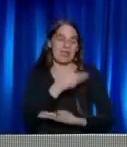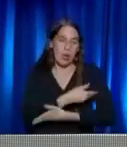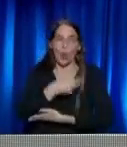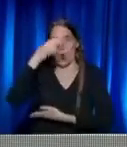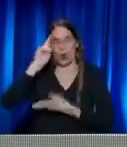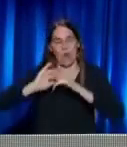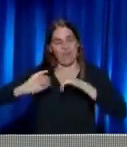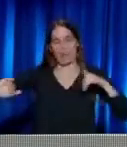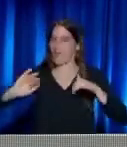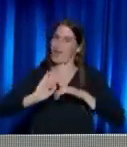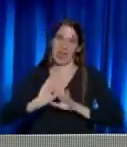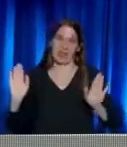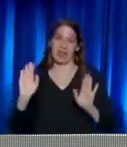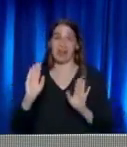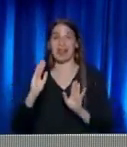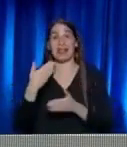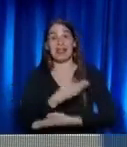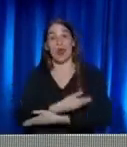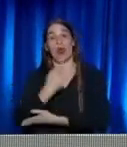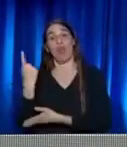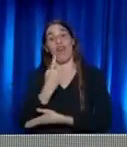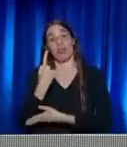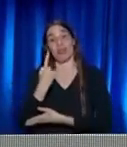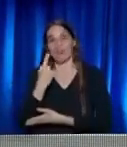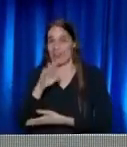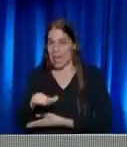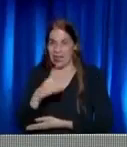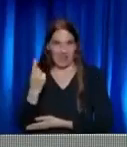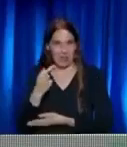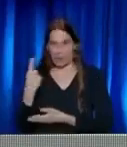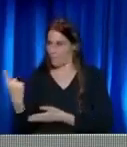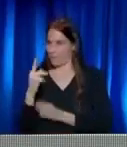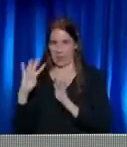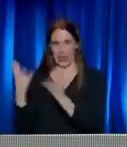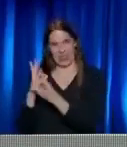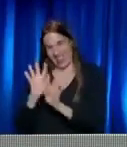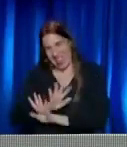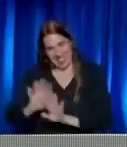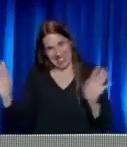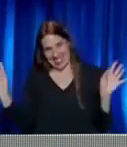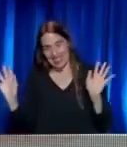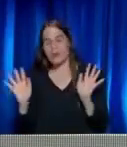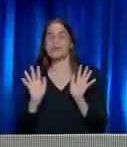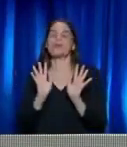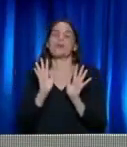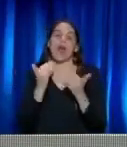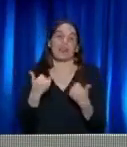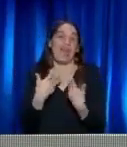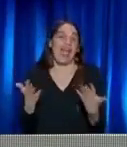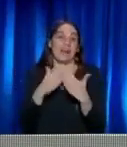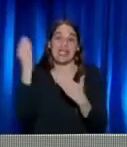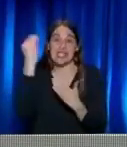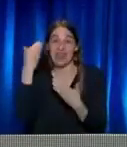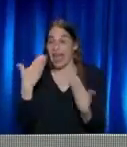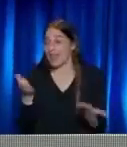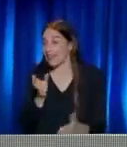אף אחד לא שולח תינוק לבד לבידוד, גם לא ילד, זה ברור. עכשיו, אני אסביר קצת שגם מכיוון שכרגע אין בתי ספר ואין